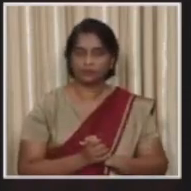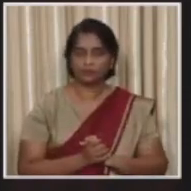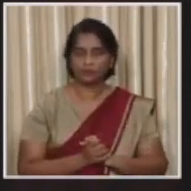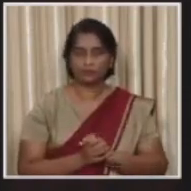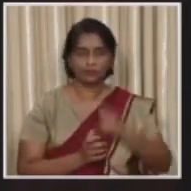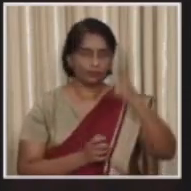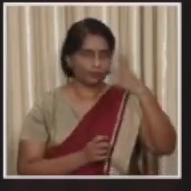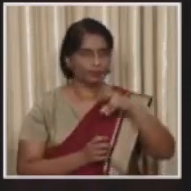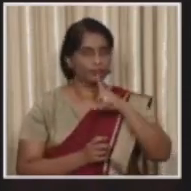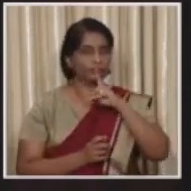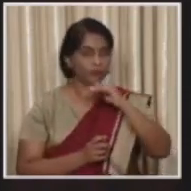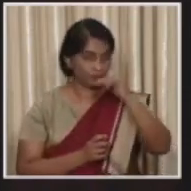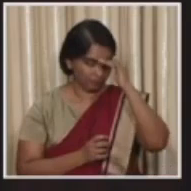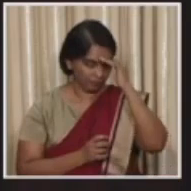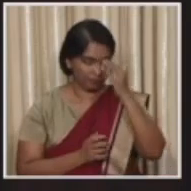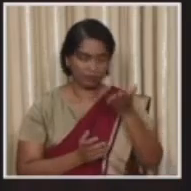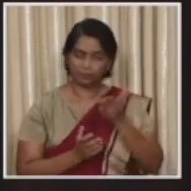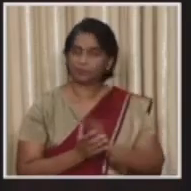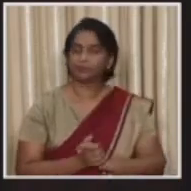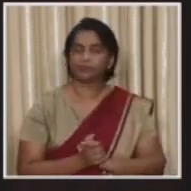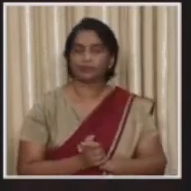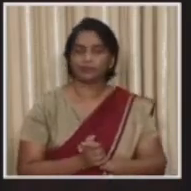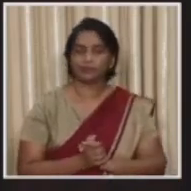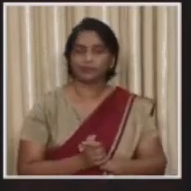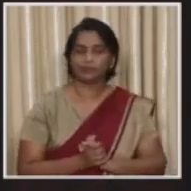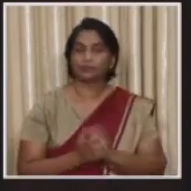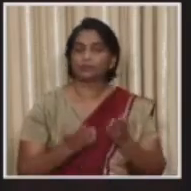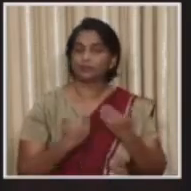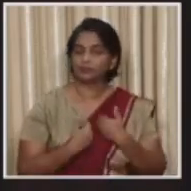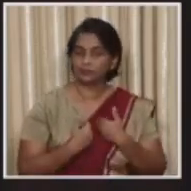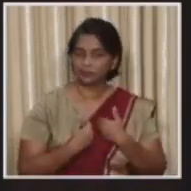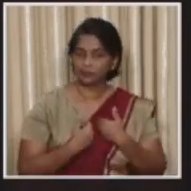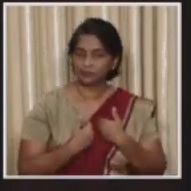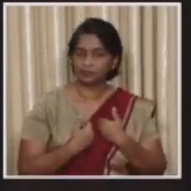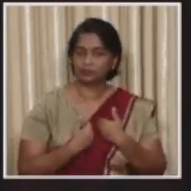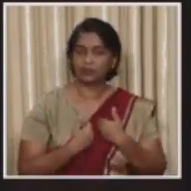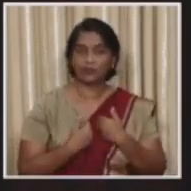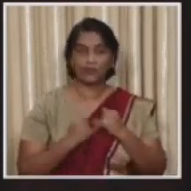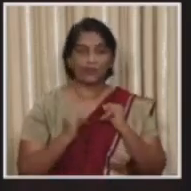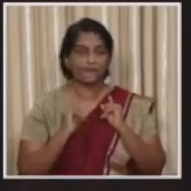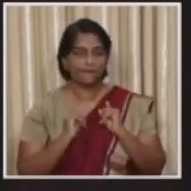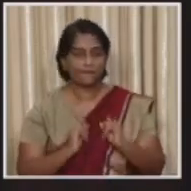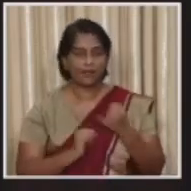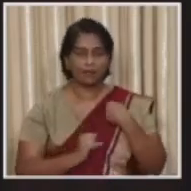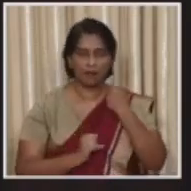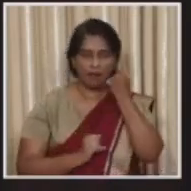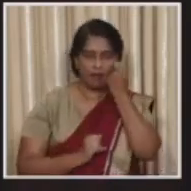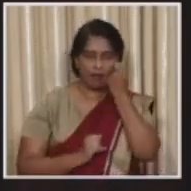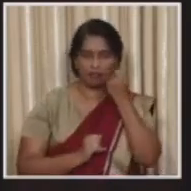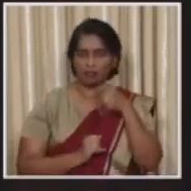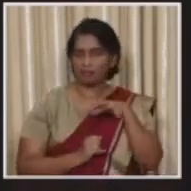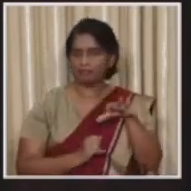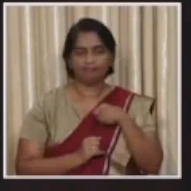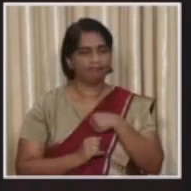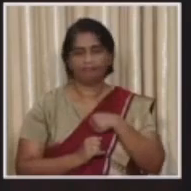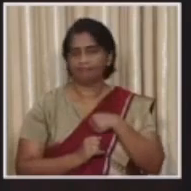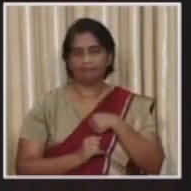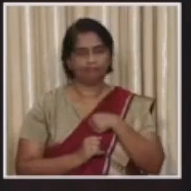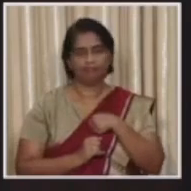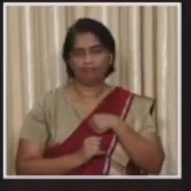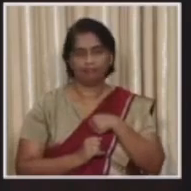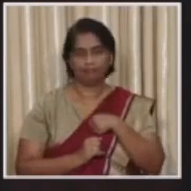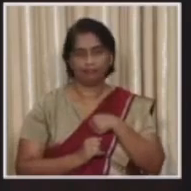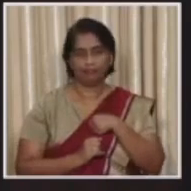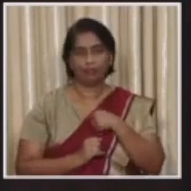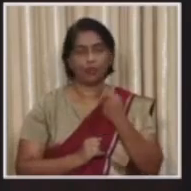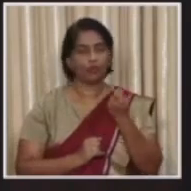නියෝජ්‍ය කතානායකතුමනි, අපි වැරදි වැටහීමක් ඇති කරගන්න ඕන නෑ.